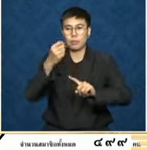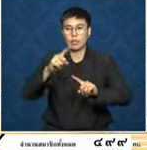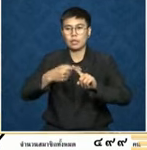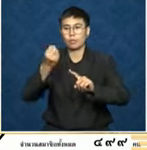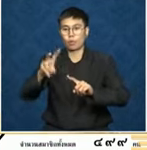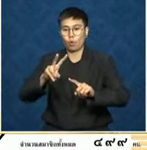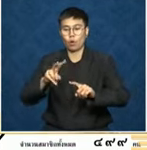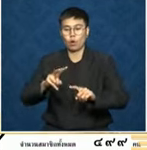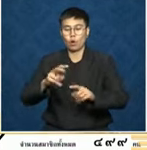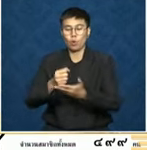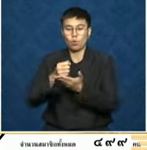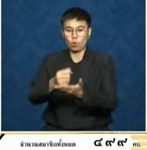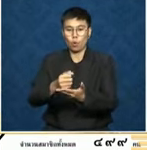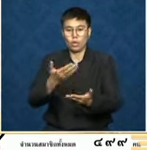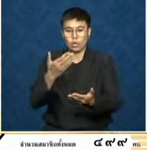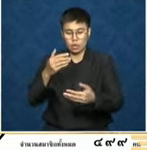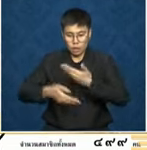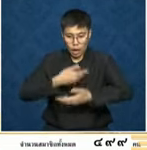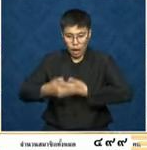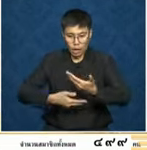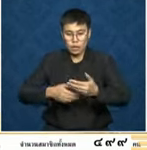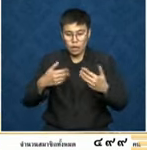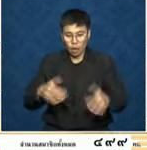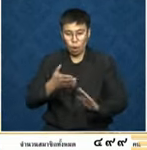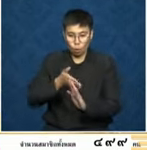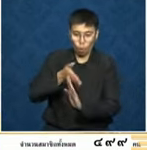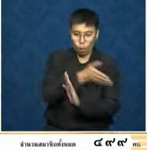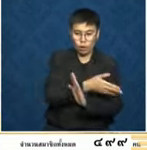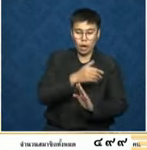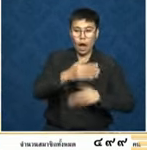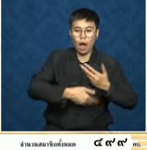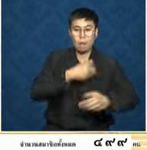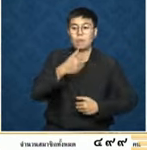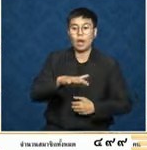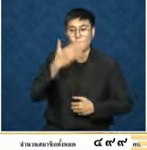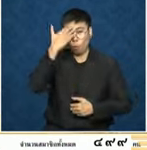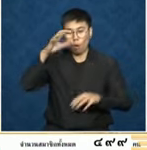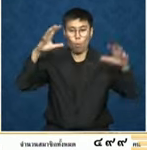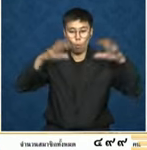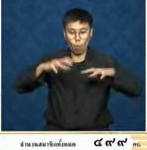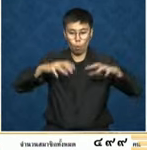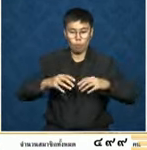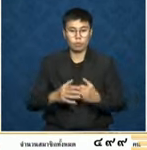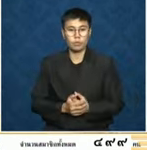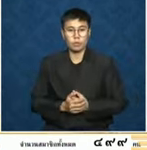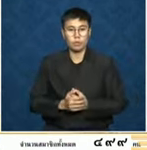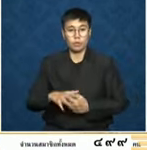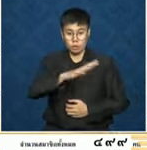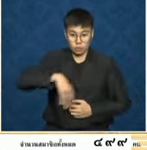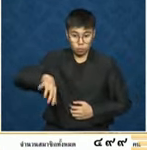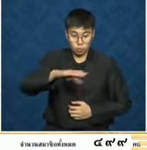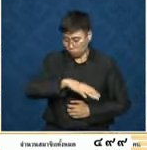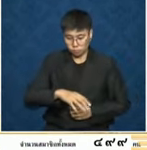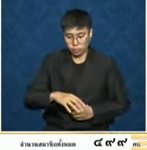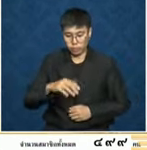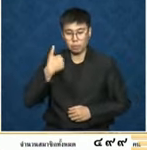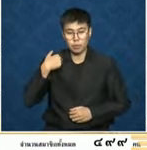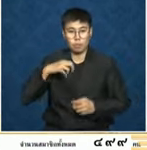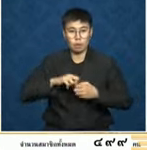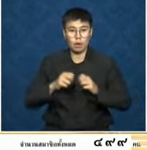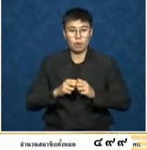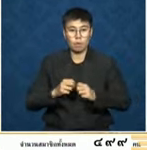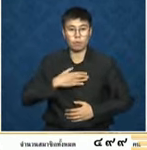อดขายเพราะฉะนั้นหน่วยงานก็เริ่มจัดเพื่อให้เสร็จก่อนปีงบประมาณปรากฏว่าขายไม่ได้เพราะมันหน้าฝนนะครับซึ่งสิ่งต่างๆเหล่านี้มันมีปัญหานะครับ